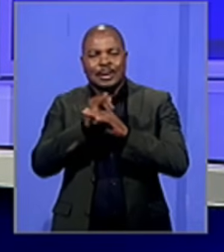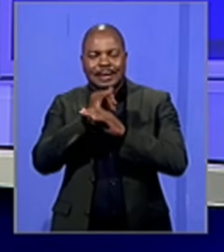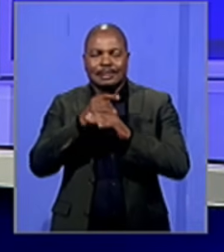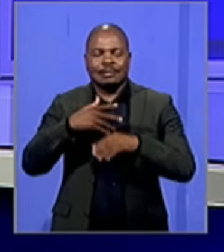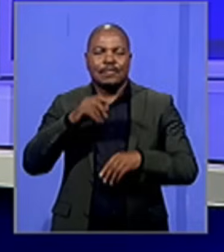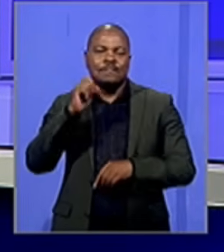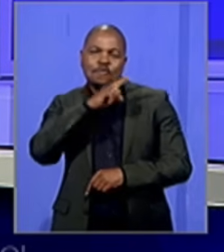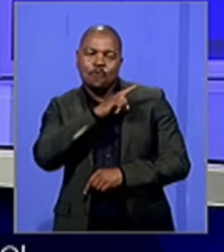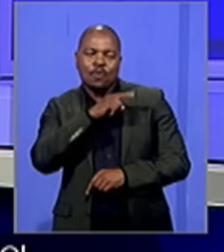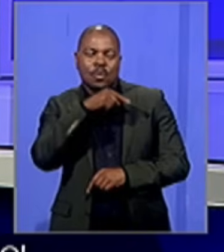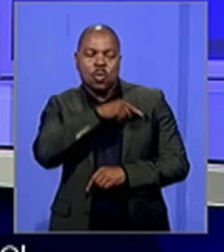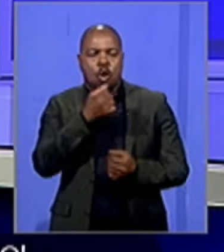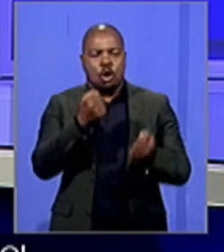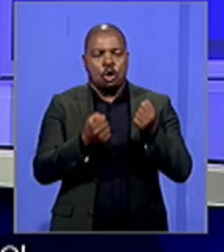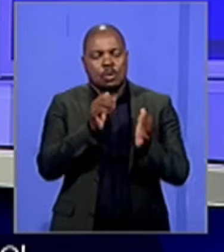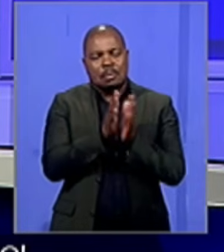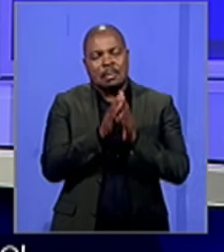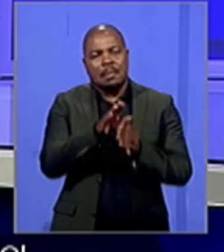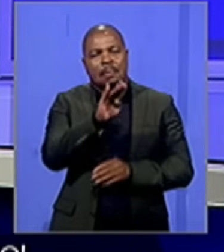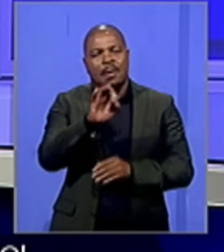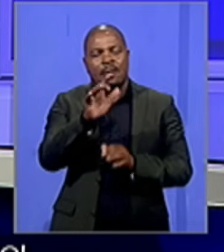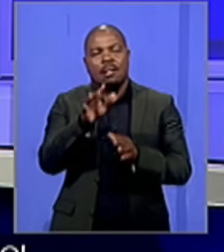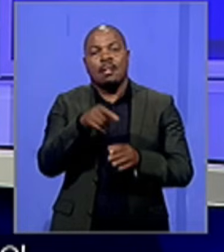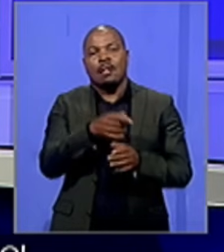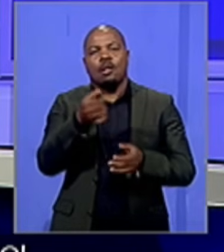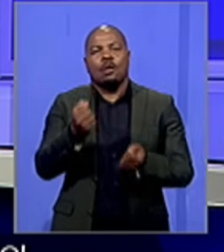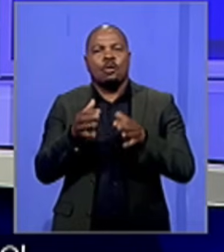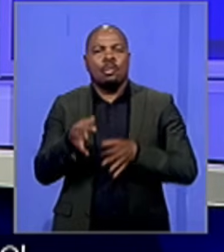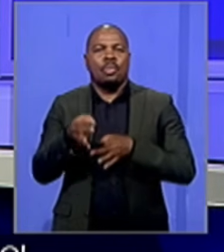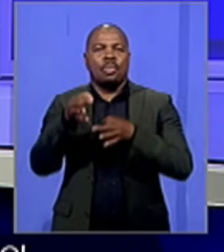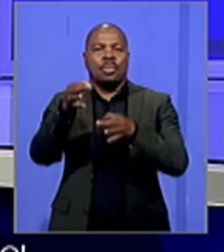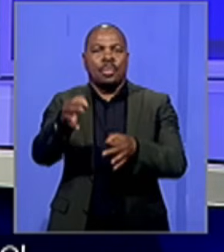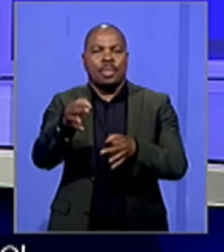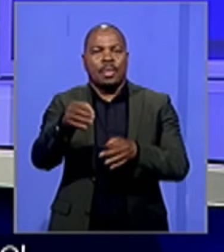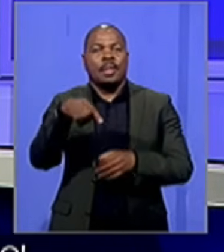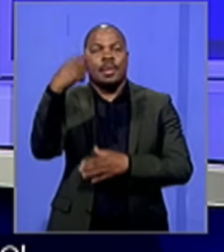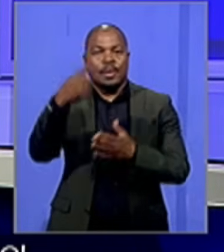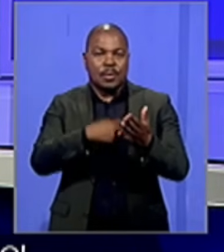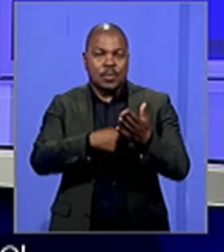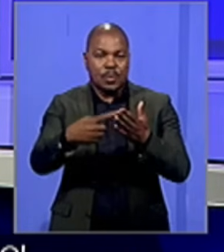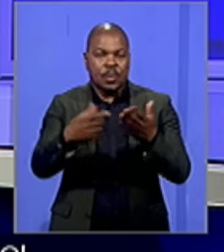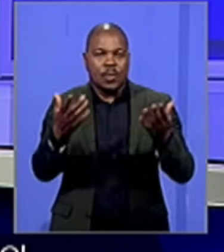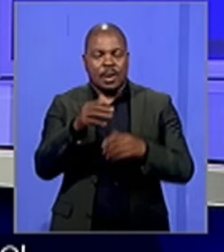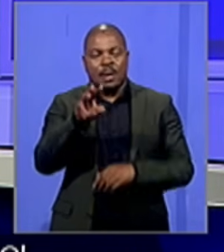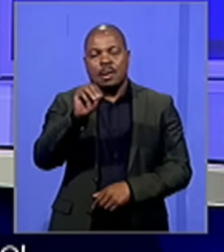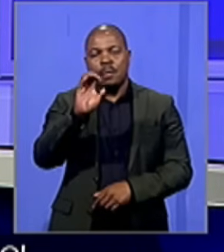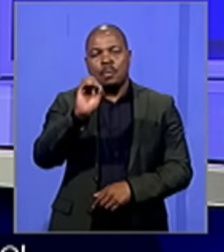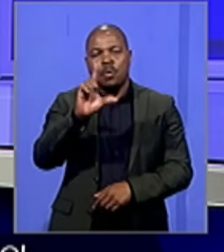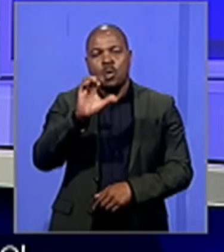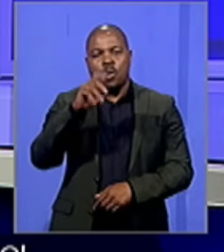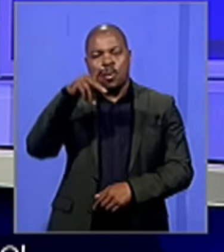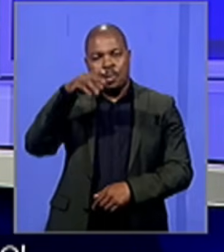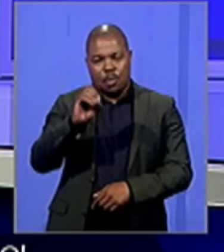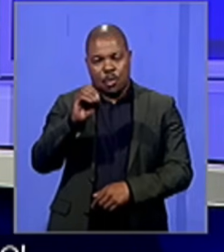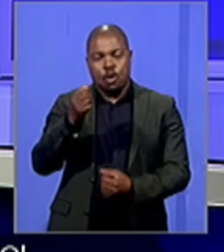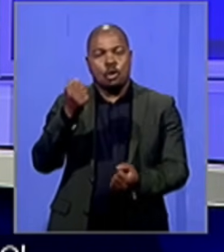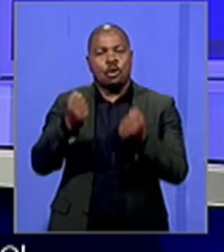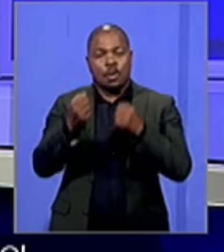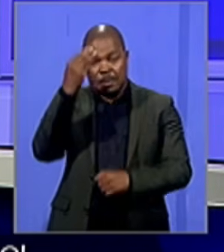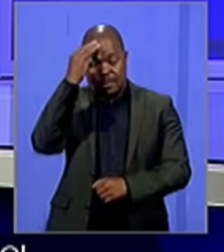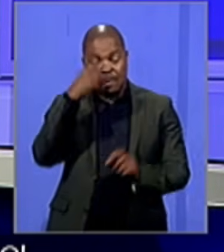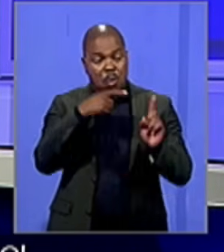ya bekeng e tlago ka kgorontsheko ya magistrata wa Molopo ka Mahikeng ka North West. Setshwantsho o golegilwe